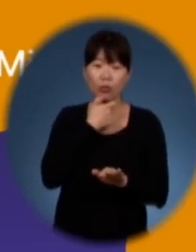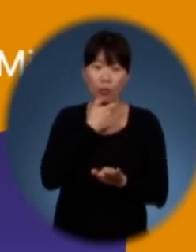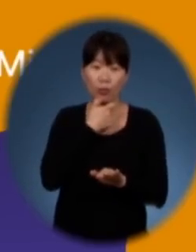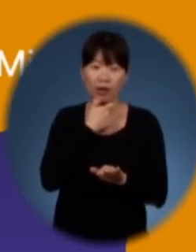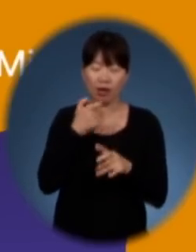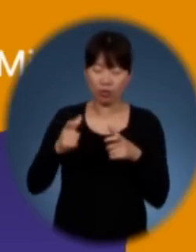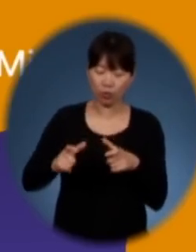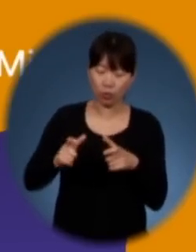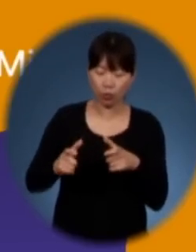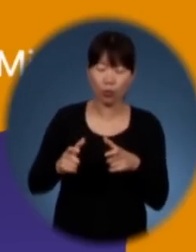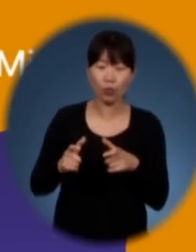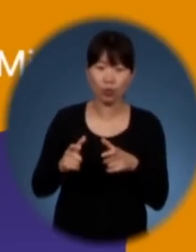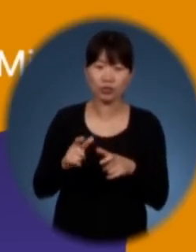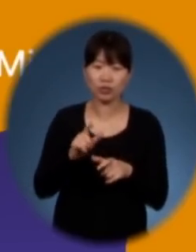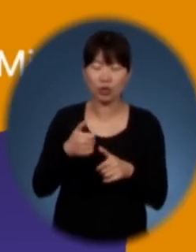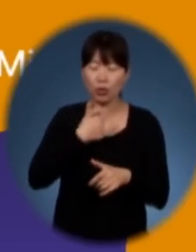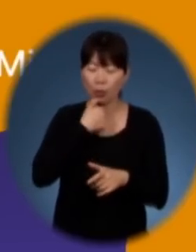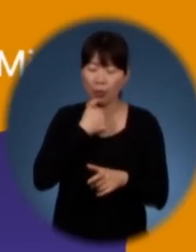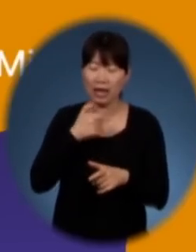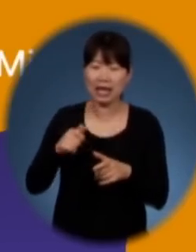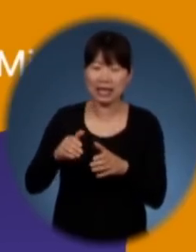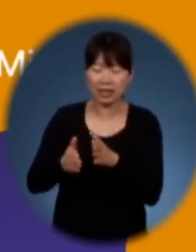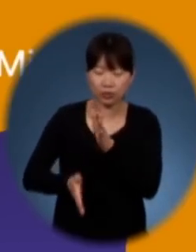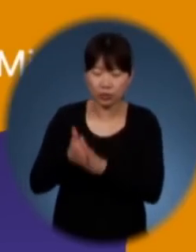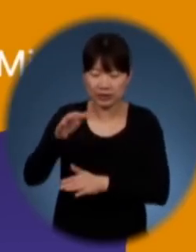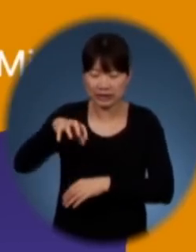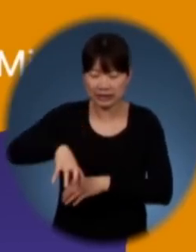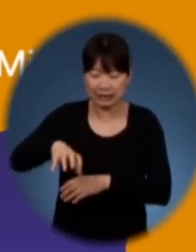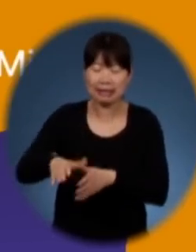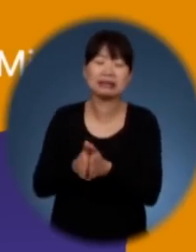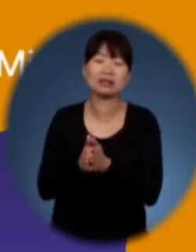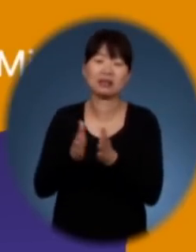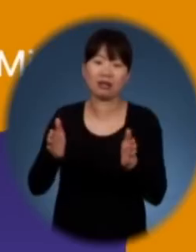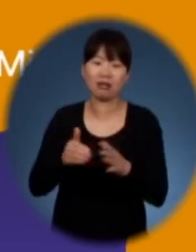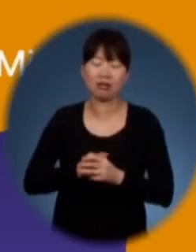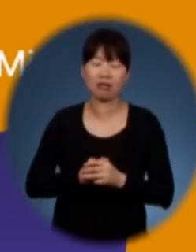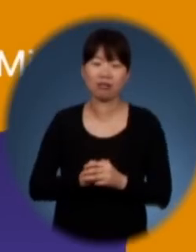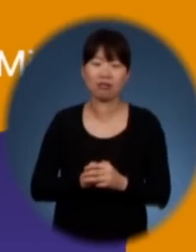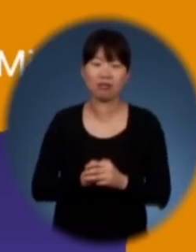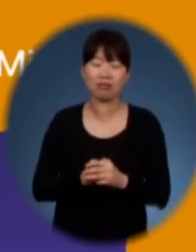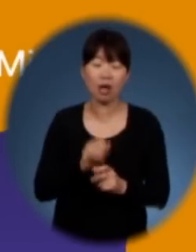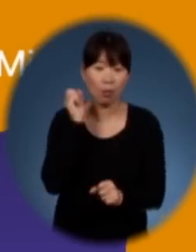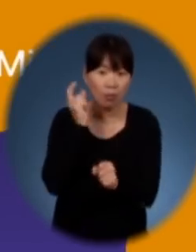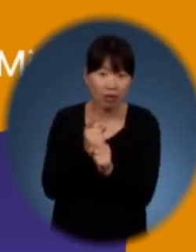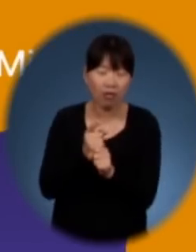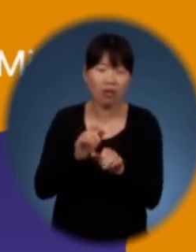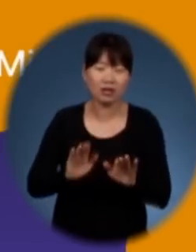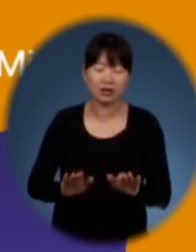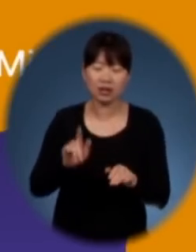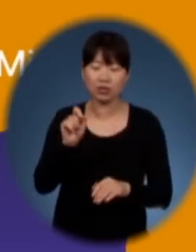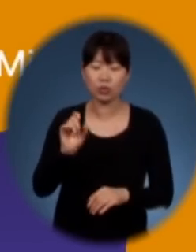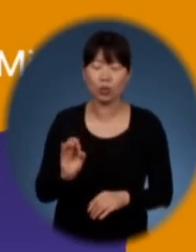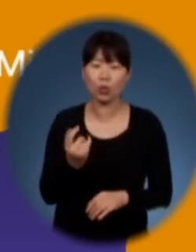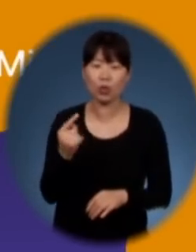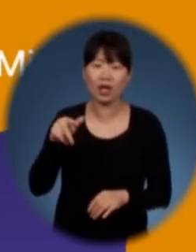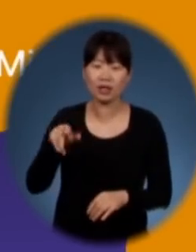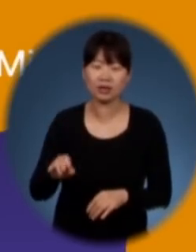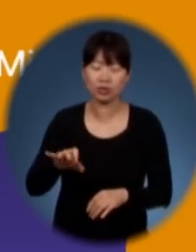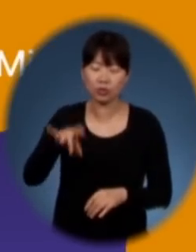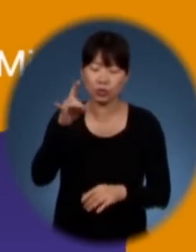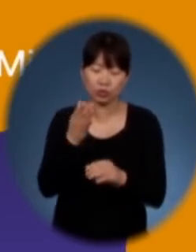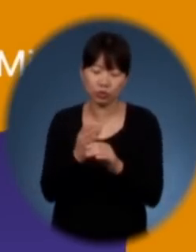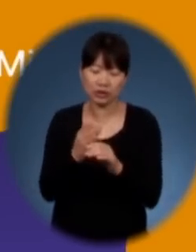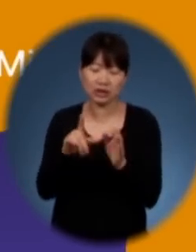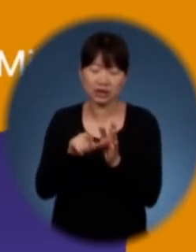들습니다였습니다 그것이 로마의 시작이었어요 그런데 벌써 공화정 초기 중기 쯤